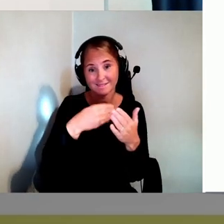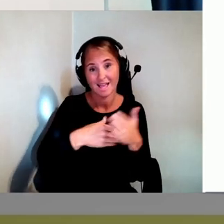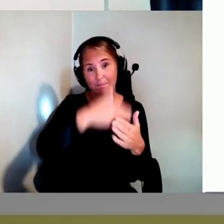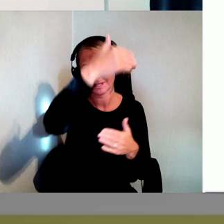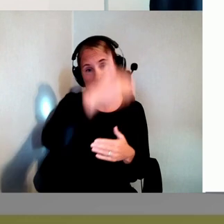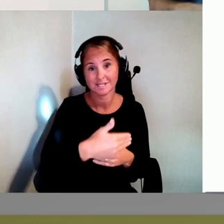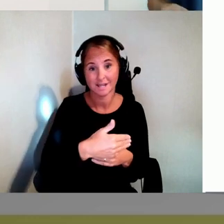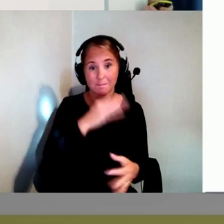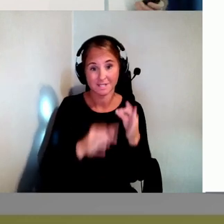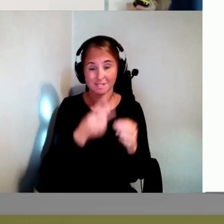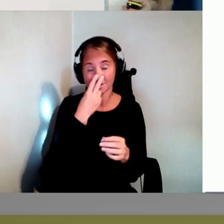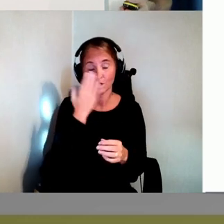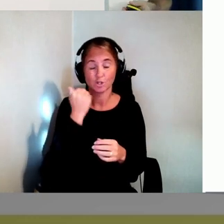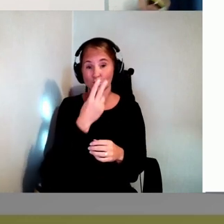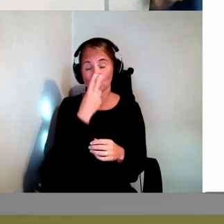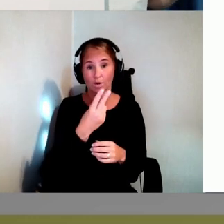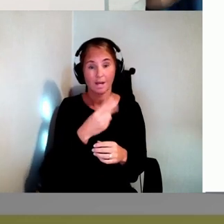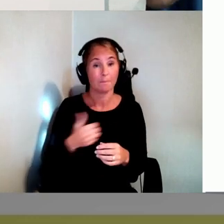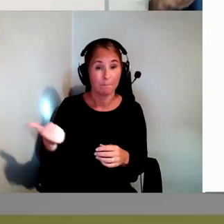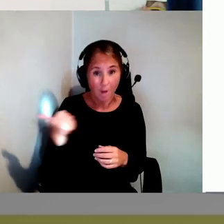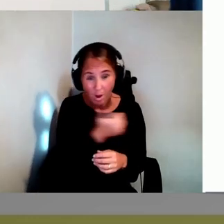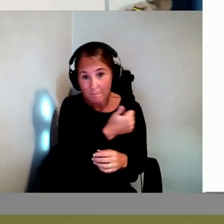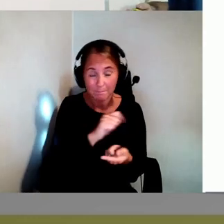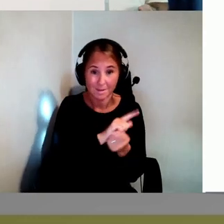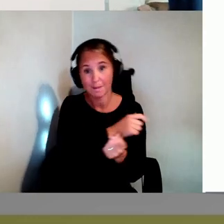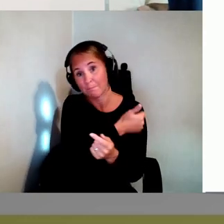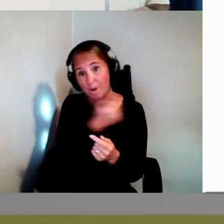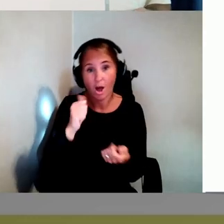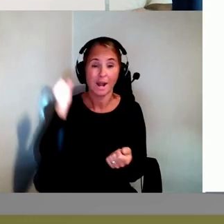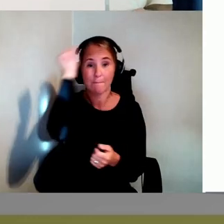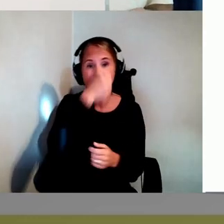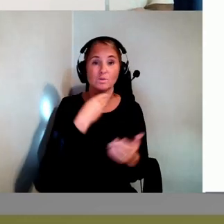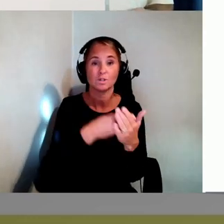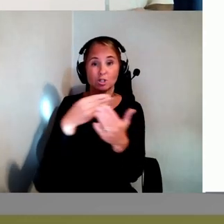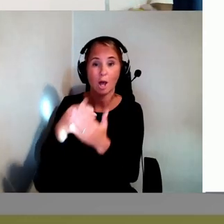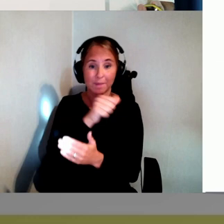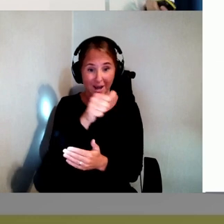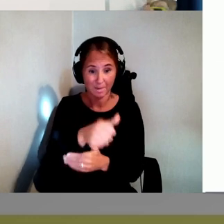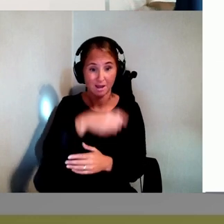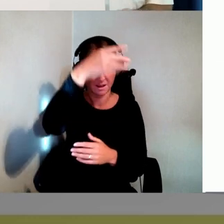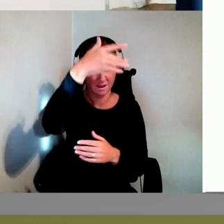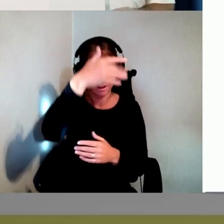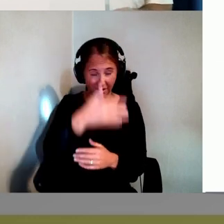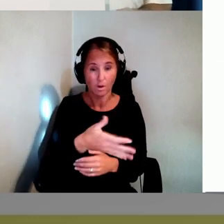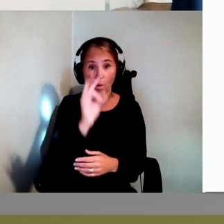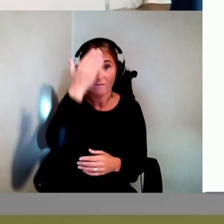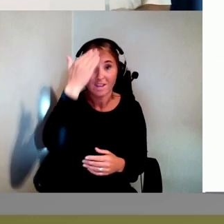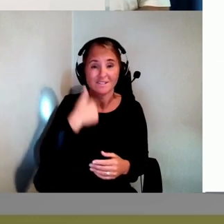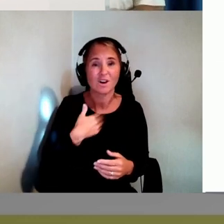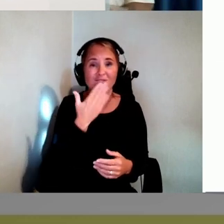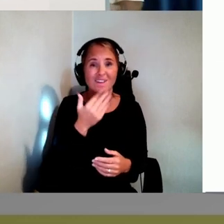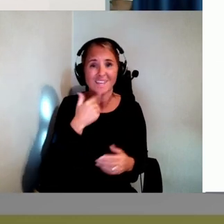bara en massa köpknapp som heter exakt likadant Hur ska jag då kunna veta vilken produkt Jag köper